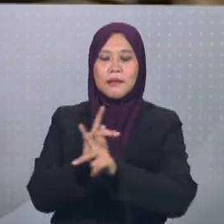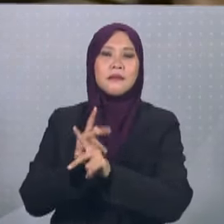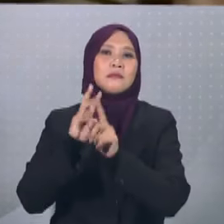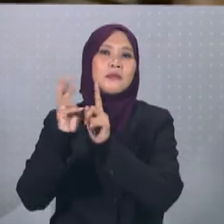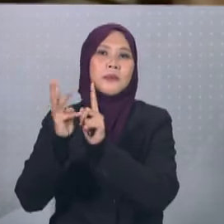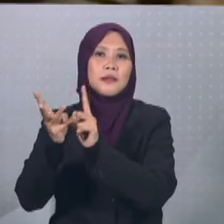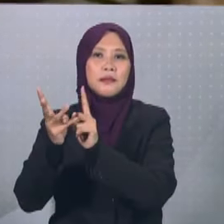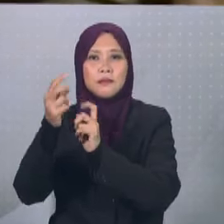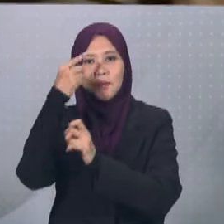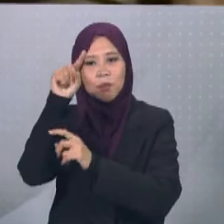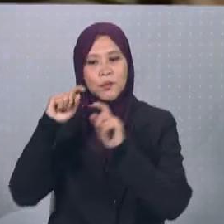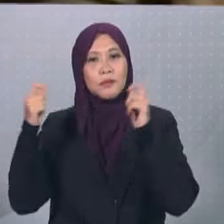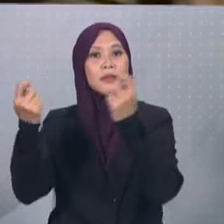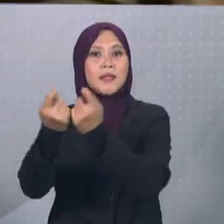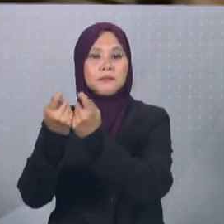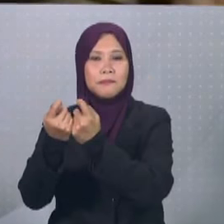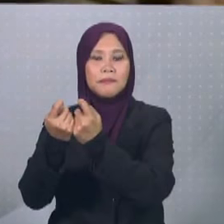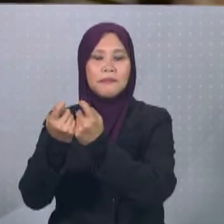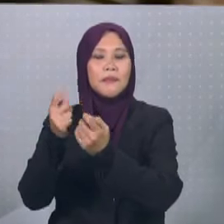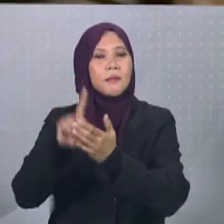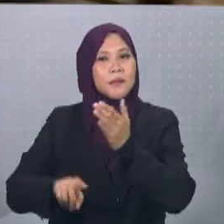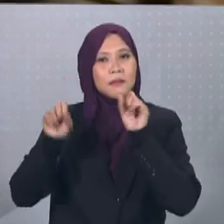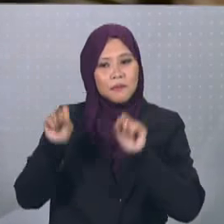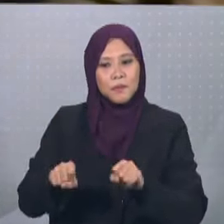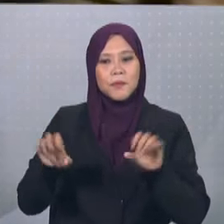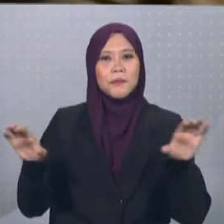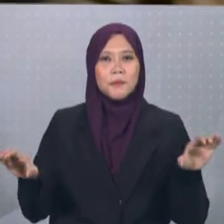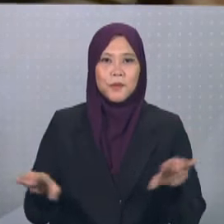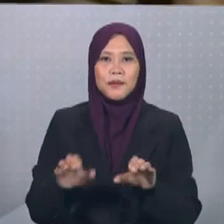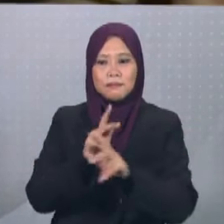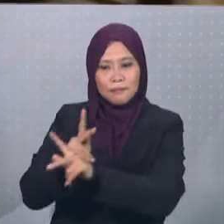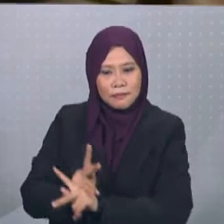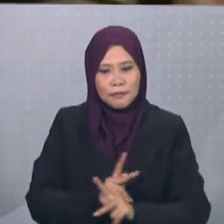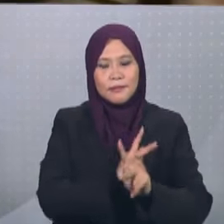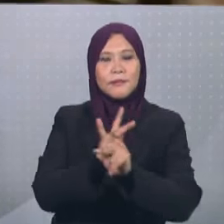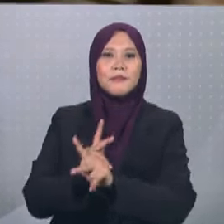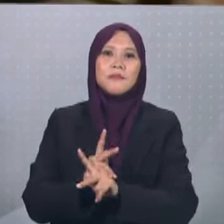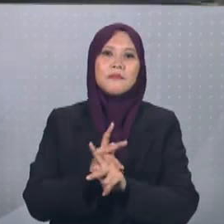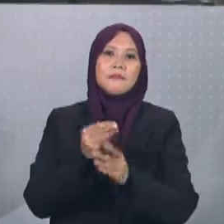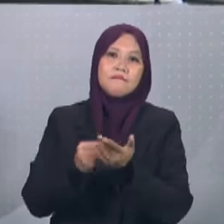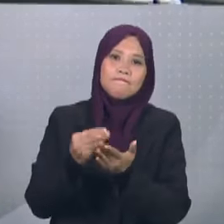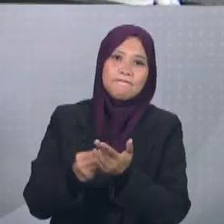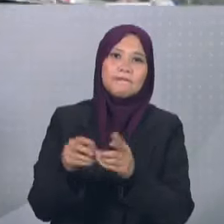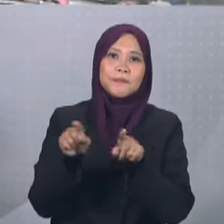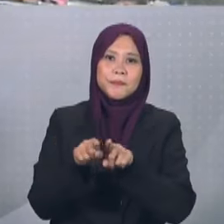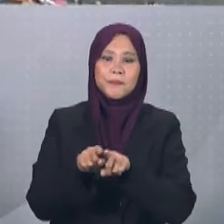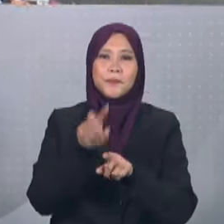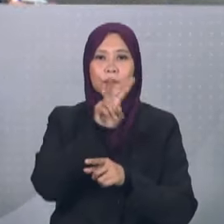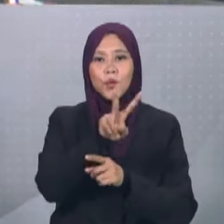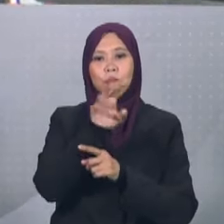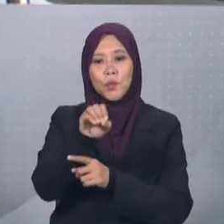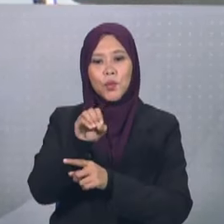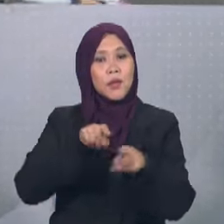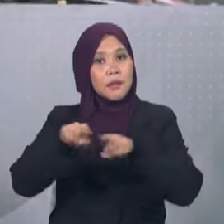members, and we will do as much as we can to take care of them financially as well. Daripada 20